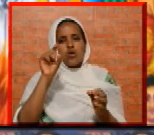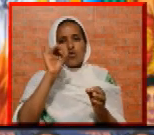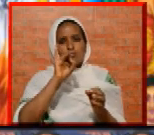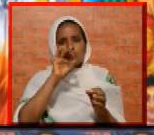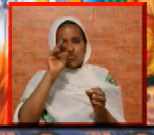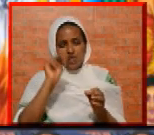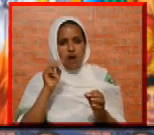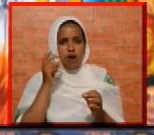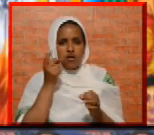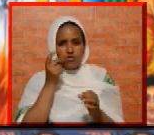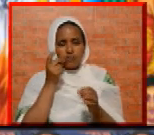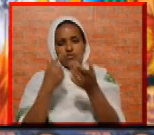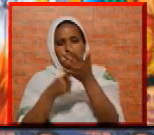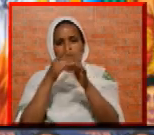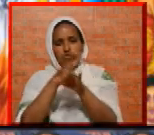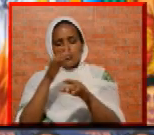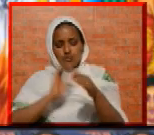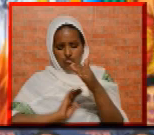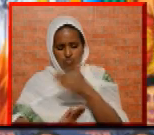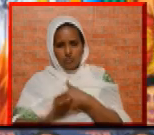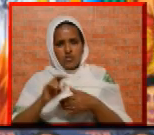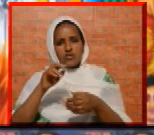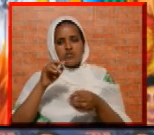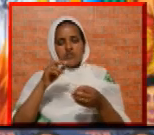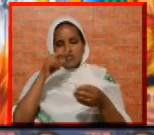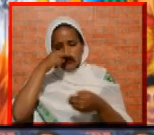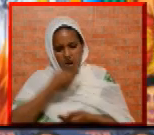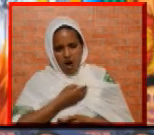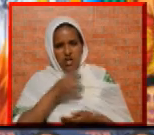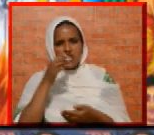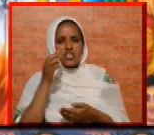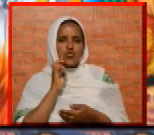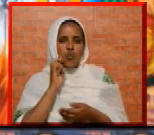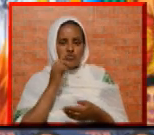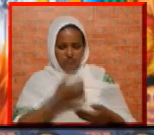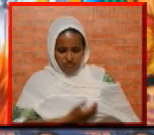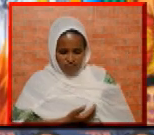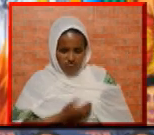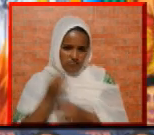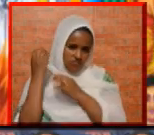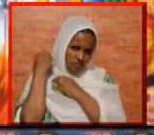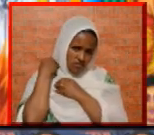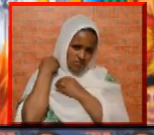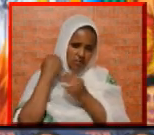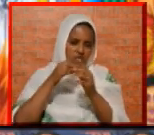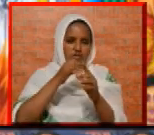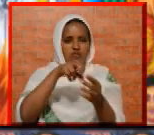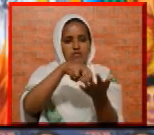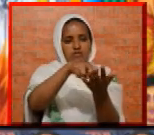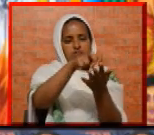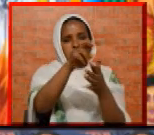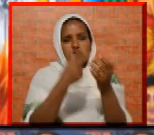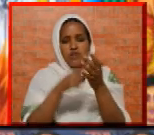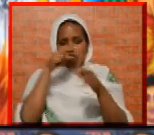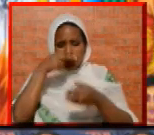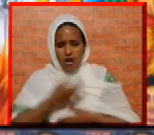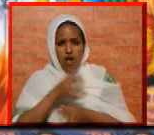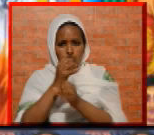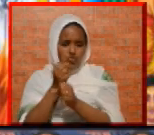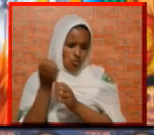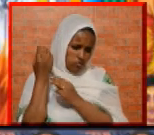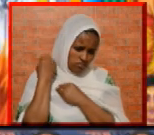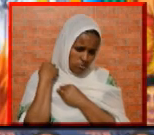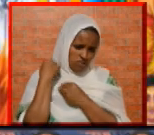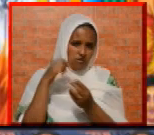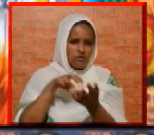ልጇን ቆዝሞስ ከተባለ ሰው የወለደችውን ህፃኑን ቂርቆስን አዝላ ነበር የተሰደደችው። እንግዲህ ህፃን ልጅ ይዞ መሰደድ